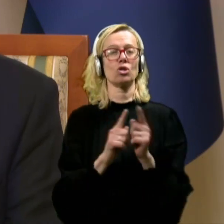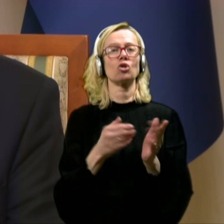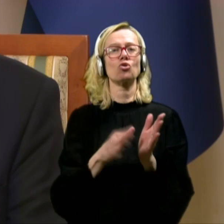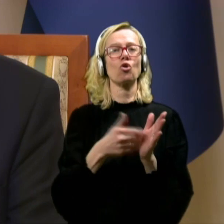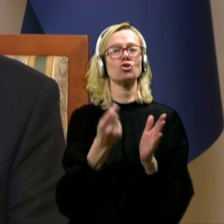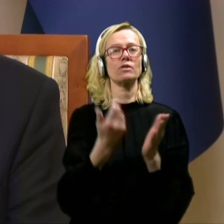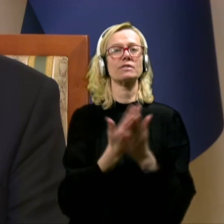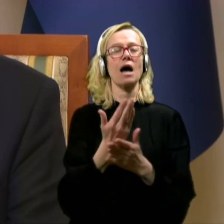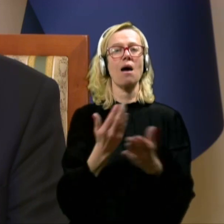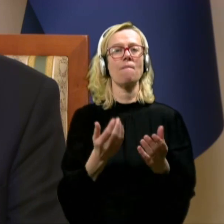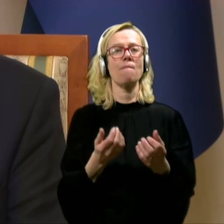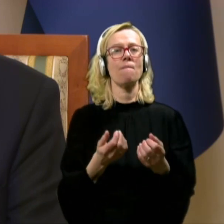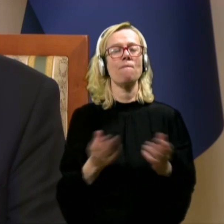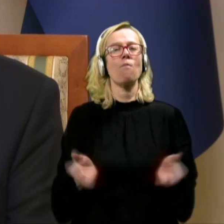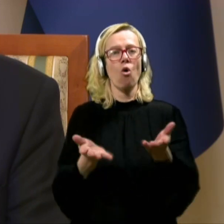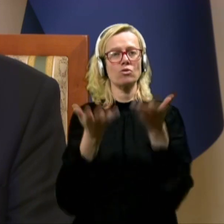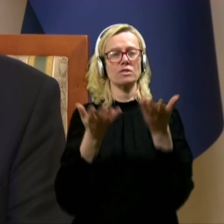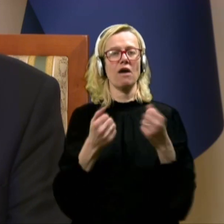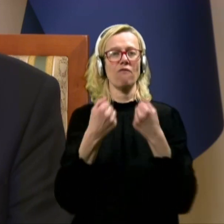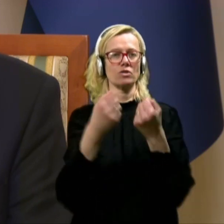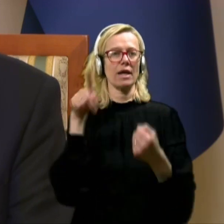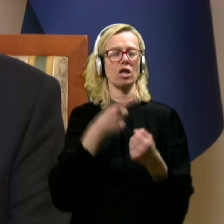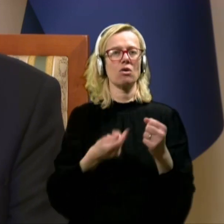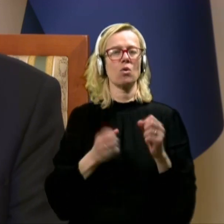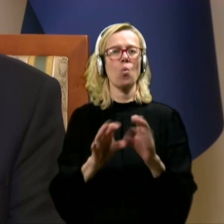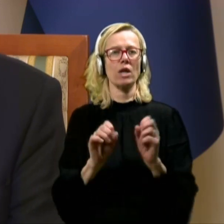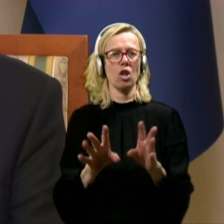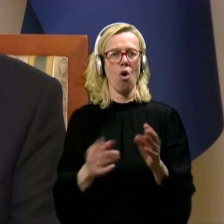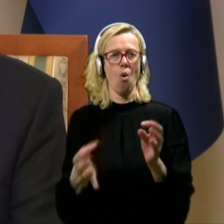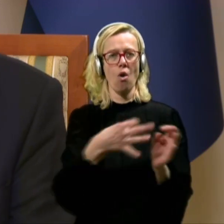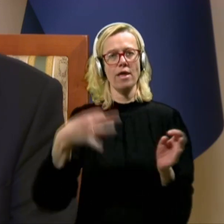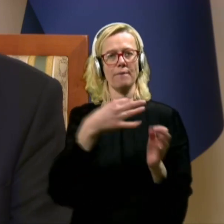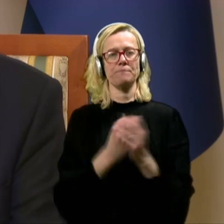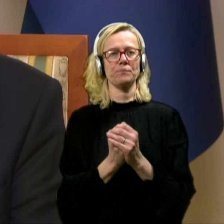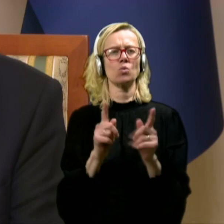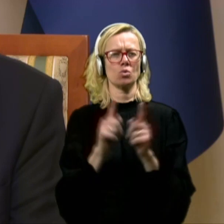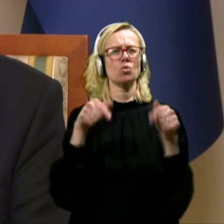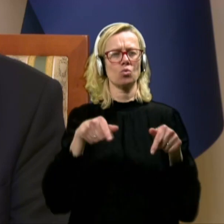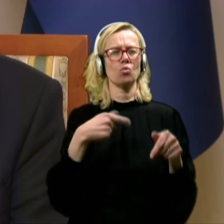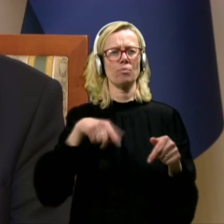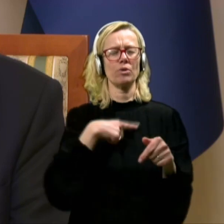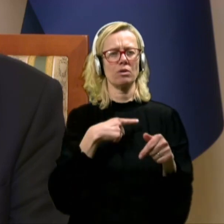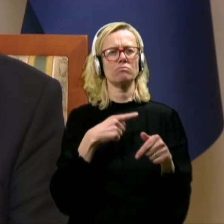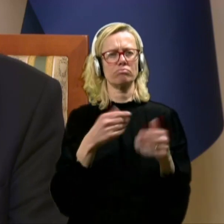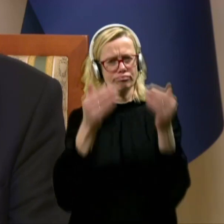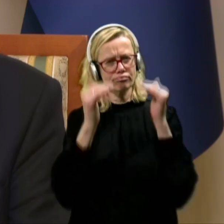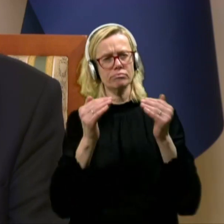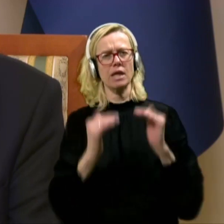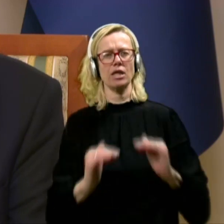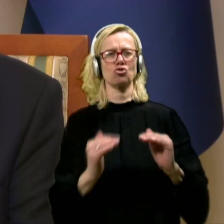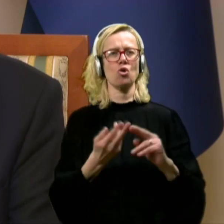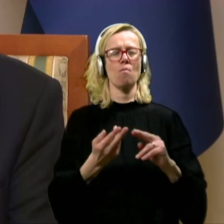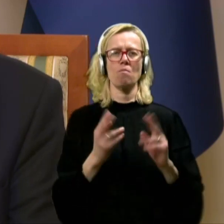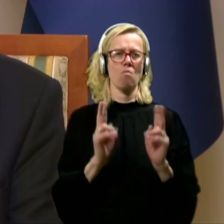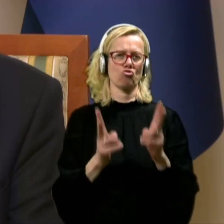trošarine za pogonska goriva in kurilno olje. In tudi tukaj smo šli na najnižjo možno